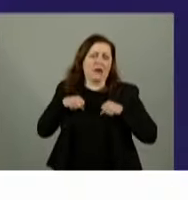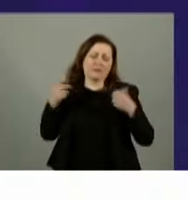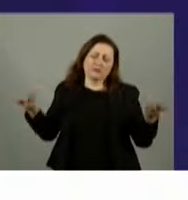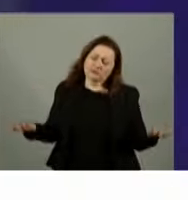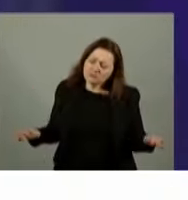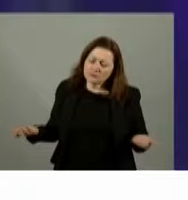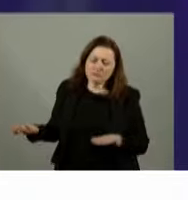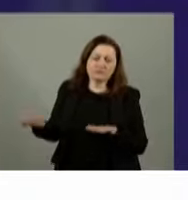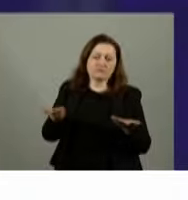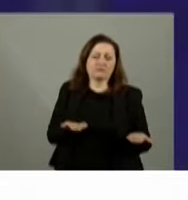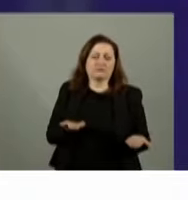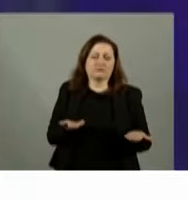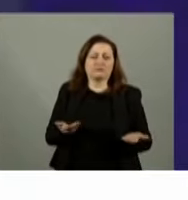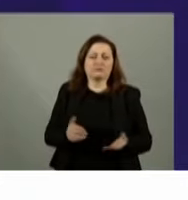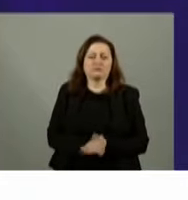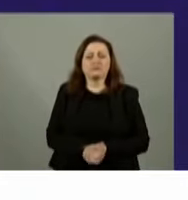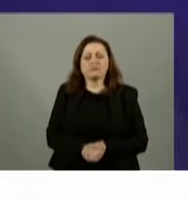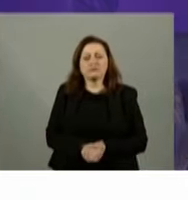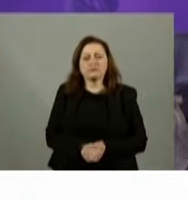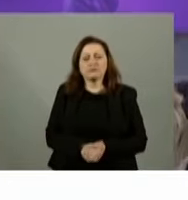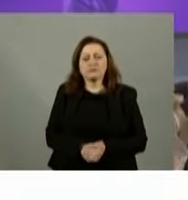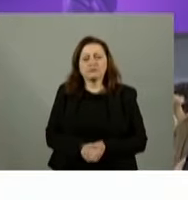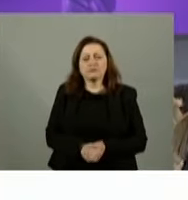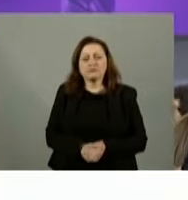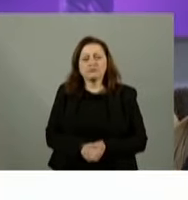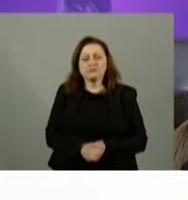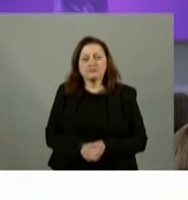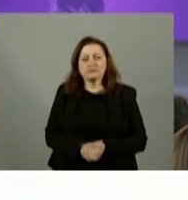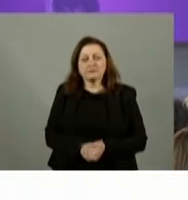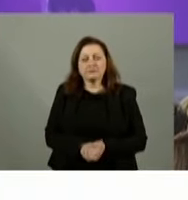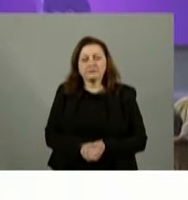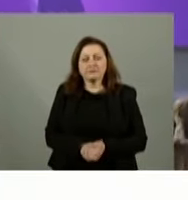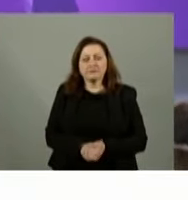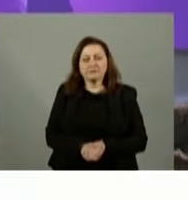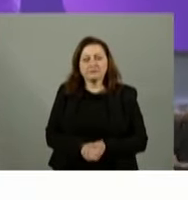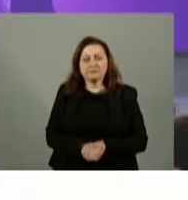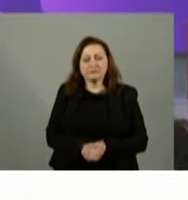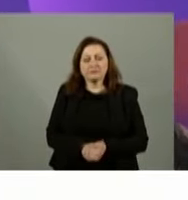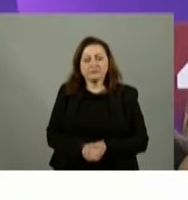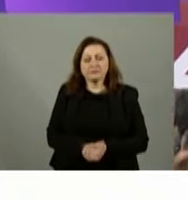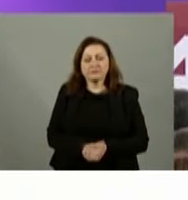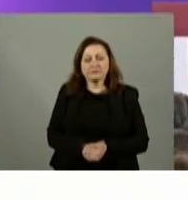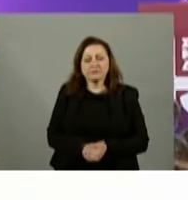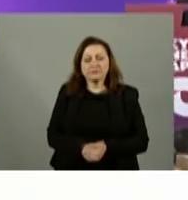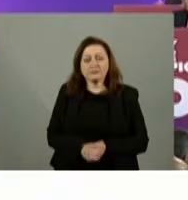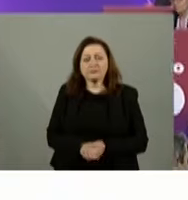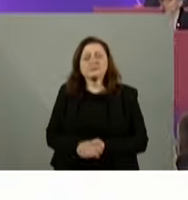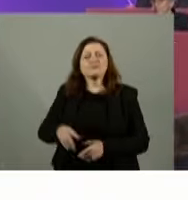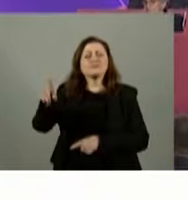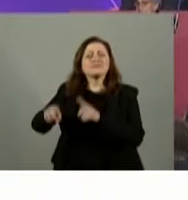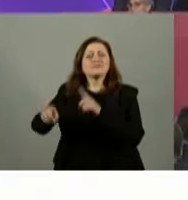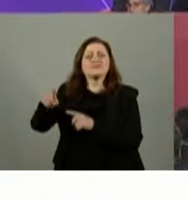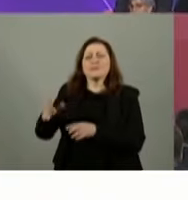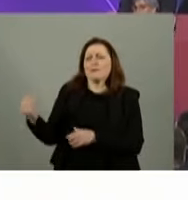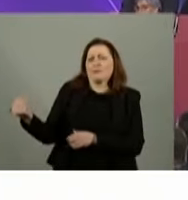ο κ. Συνομιλία, του χρειάζομαι χρόνο. Το είπε και η Μαρίνα πριν, να έχει διορθώσει τα ελληνικά του. Εγώ δεν ξέρω κατά πόσο η ελληνική κοινωνία έχει το χρόνο να περιμένει τον